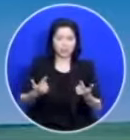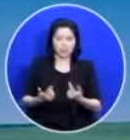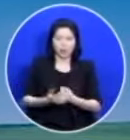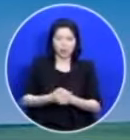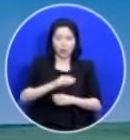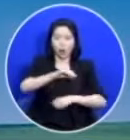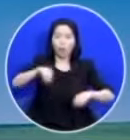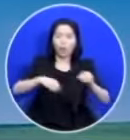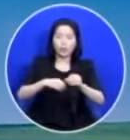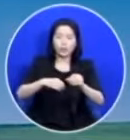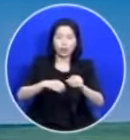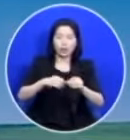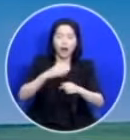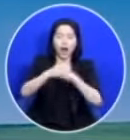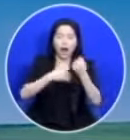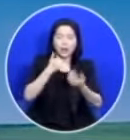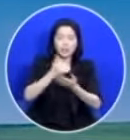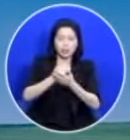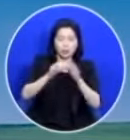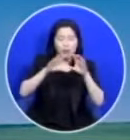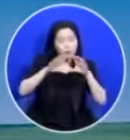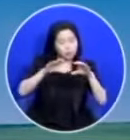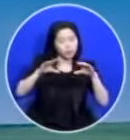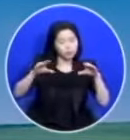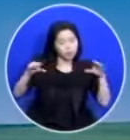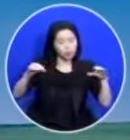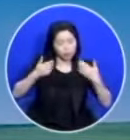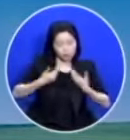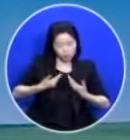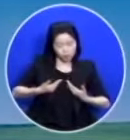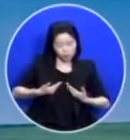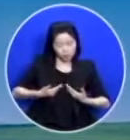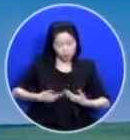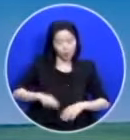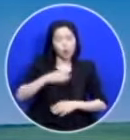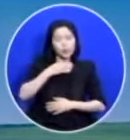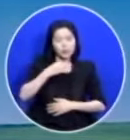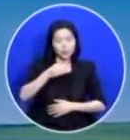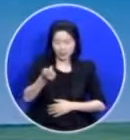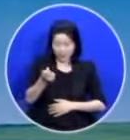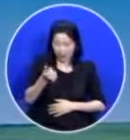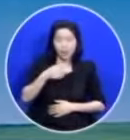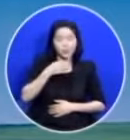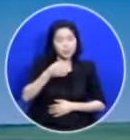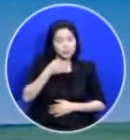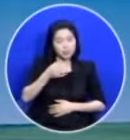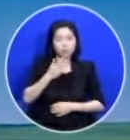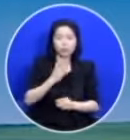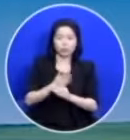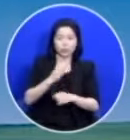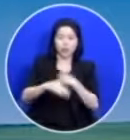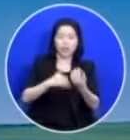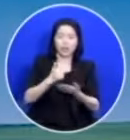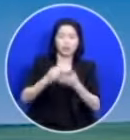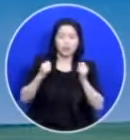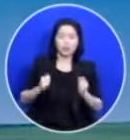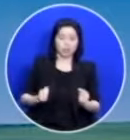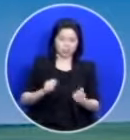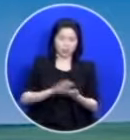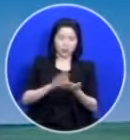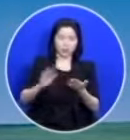오히려 하나님은 부드럽고 조용한 음성 세미한 음성 가운데 하나님은 거기에